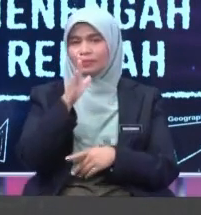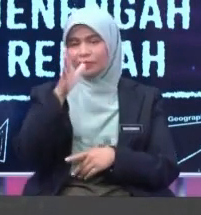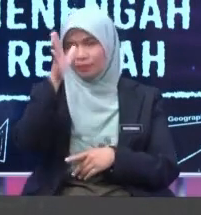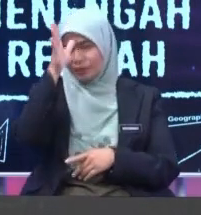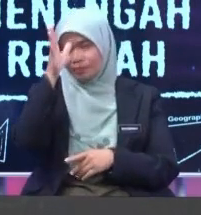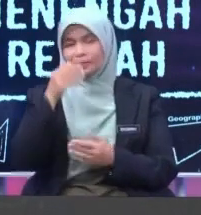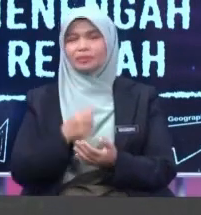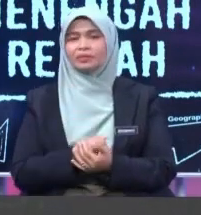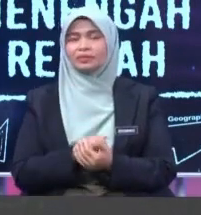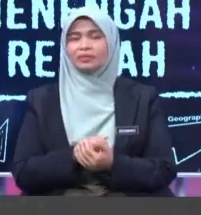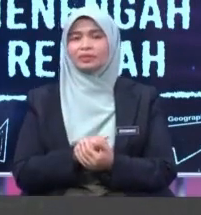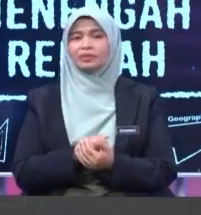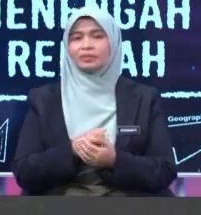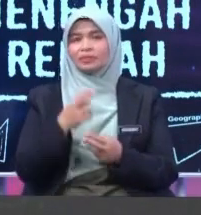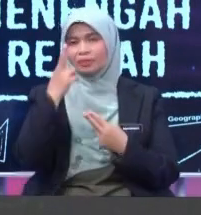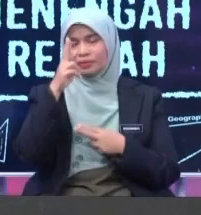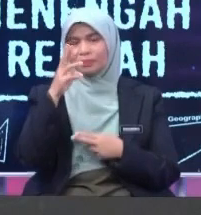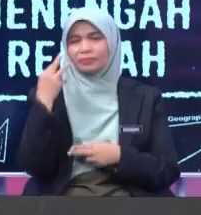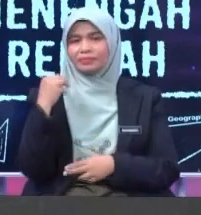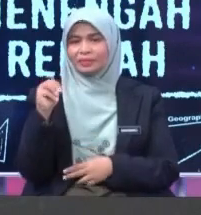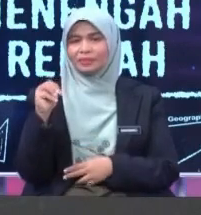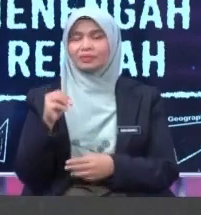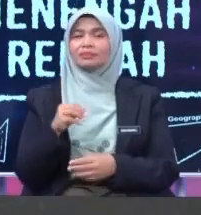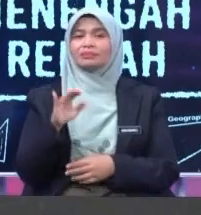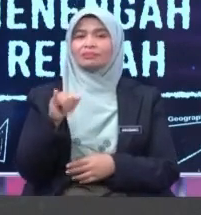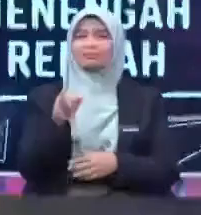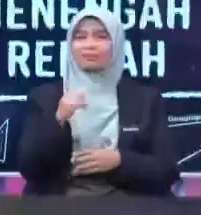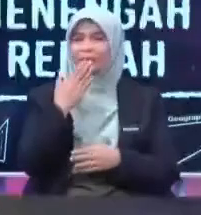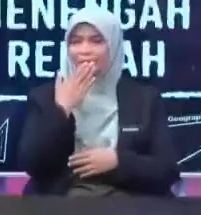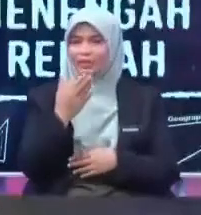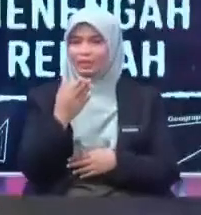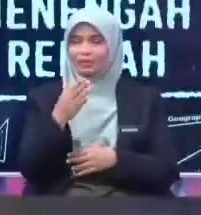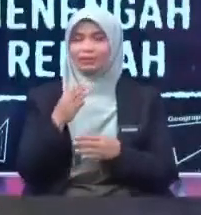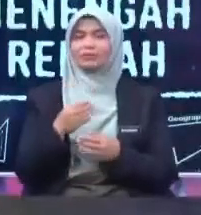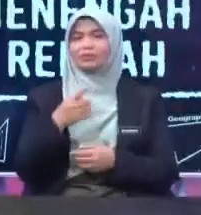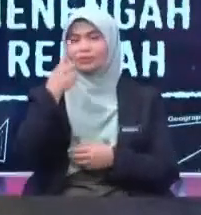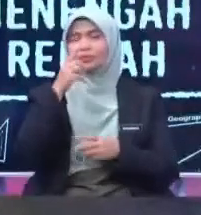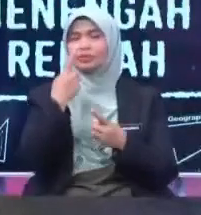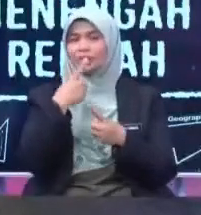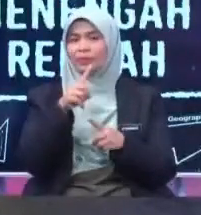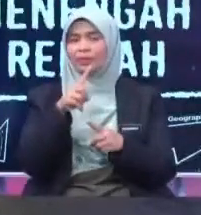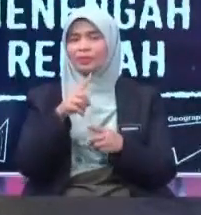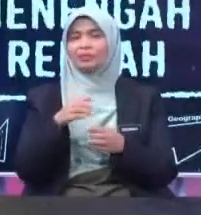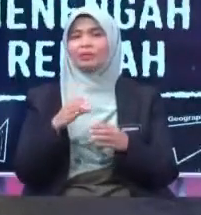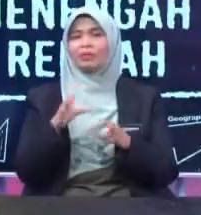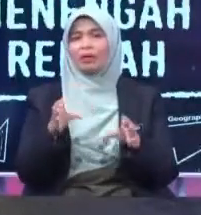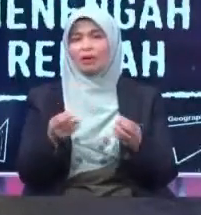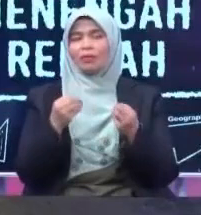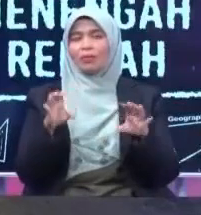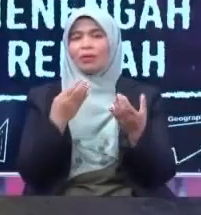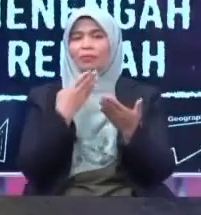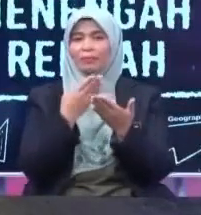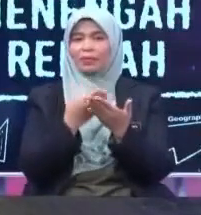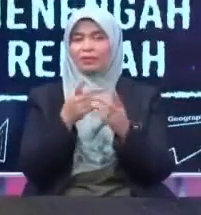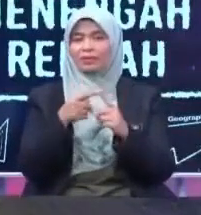dan menghormati mereka. Ya, terima kasih Saiful. Untuk jawapan Saiful, dia nak berbuat baik kepada ibu bapa,